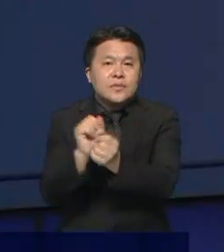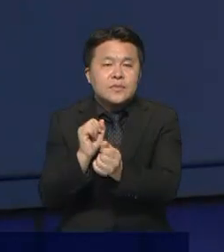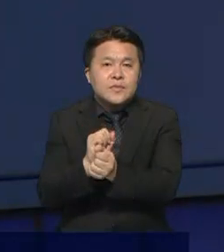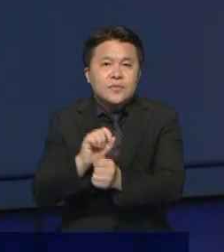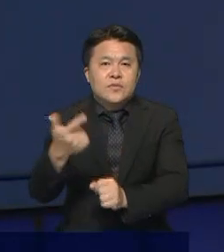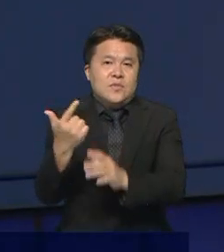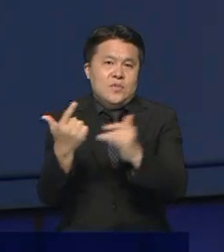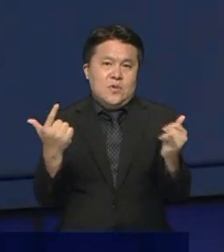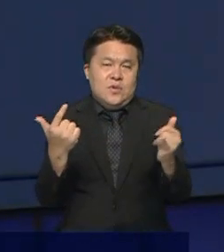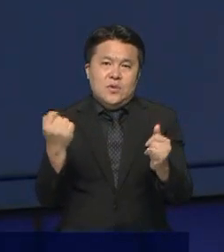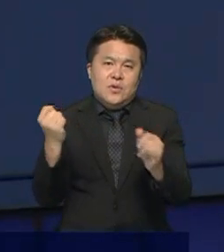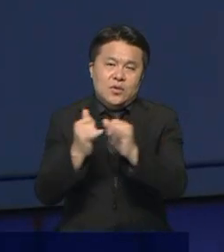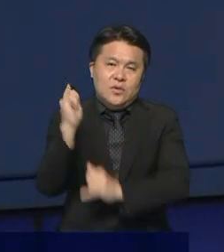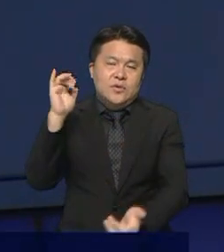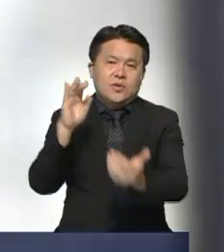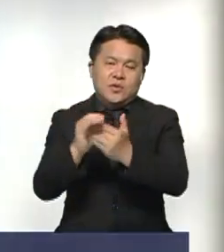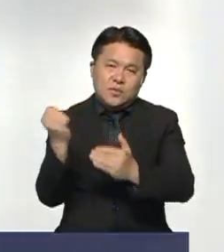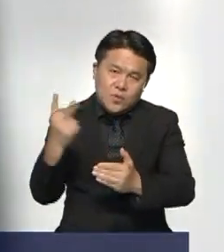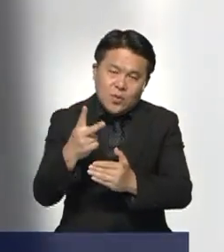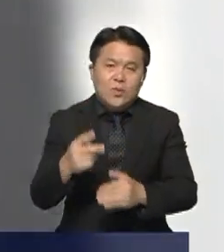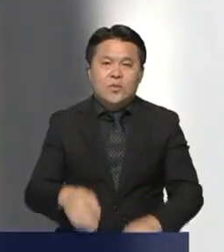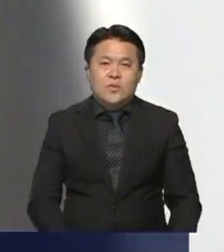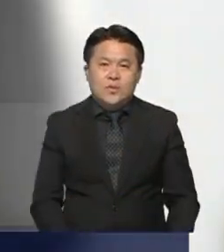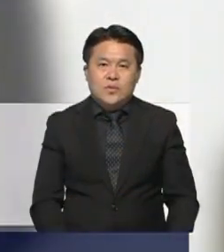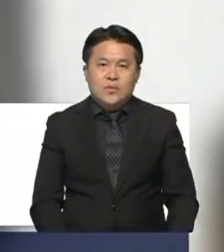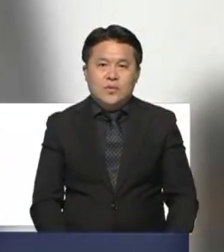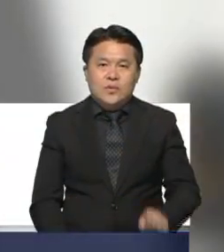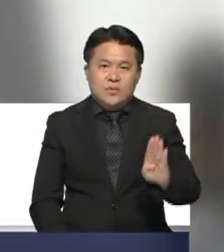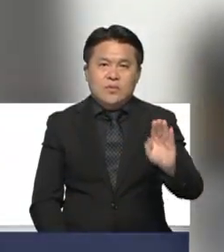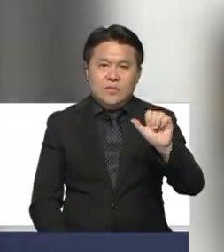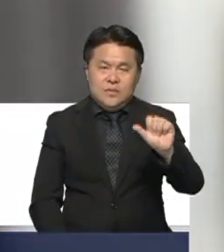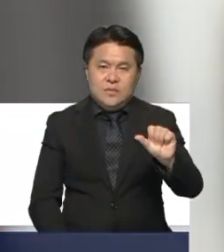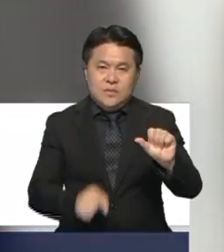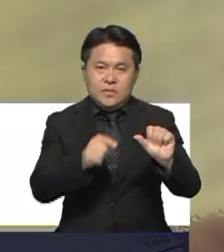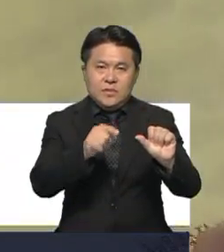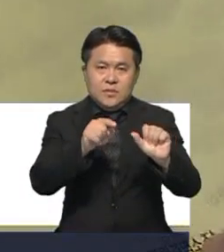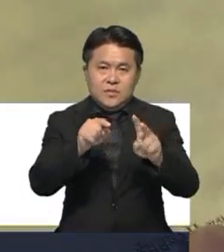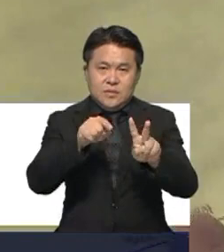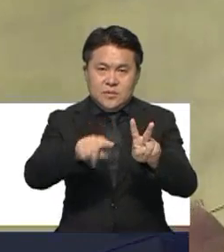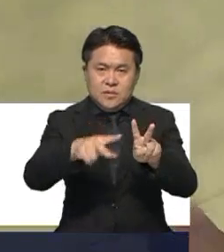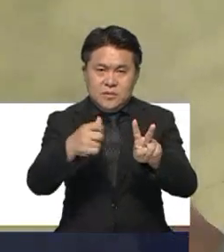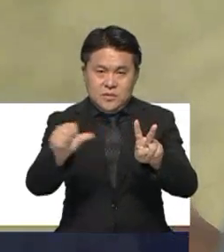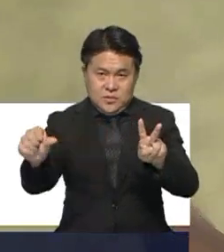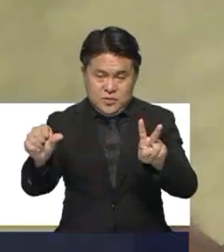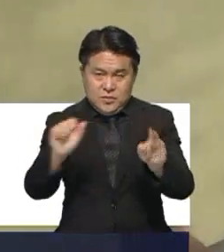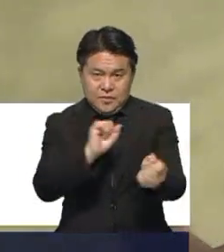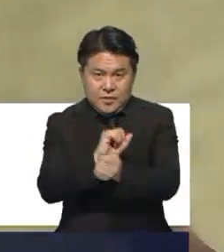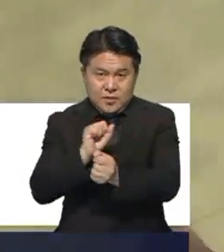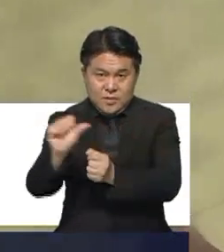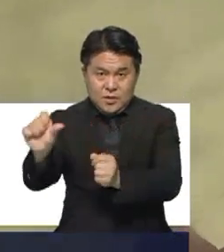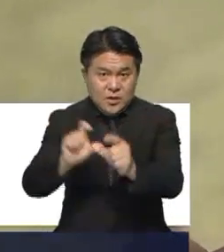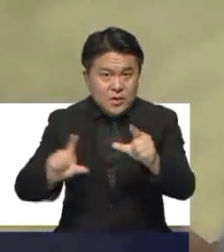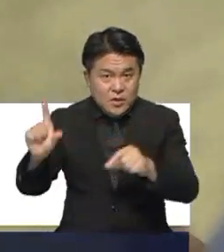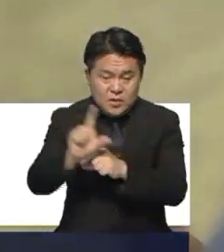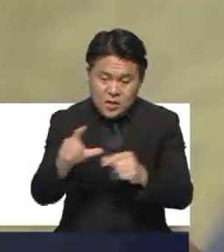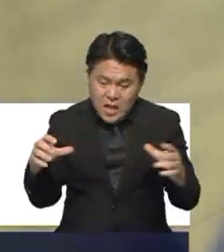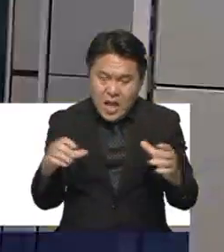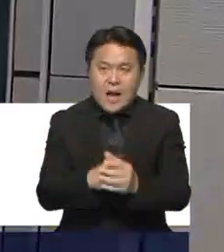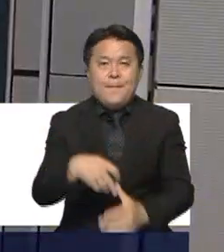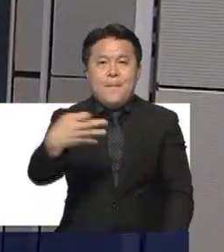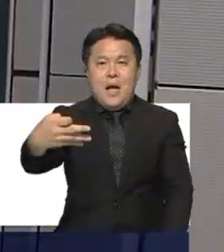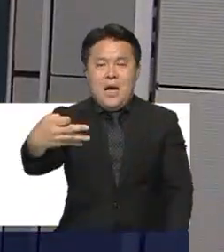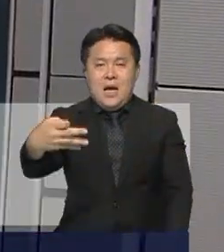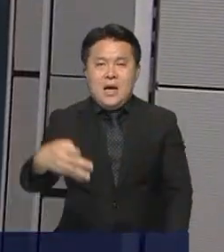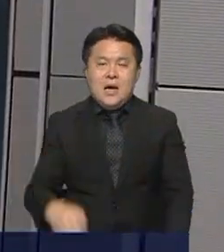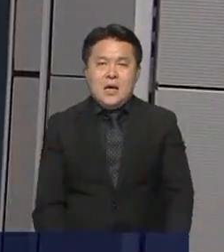또다시 역대 최다를 기록했습니다. BA.2.75 변이 감염자는 5명이 추가로 확인돼 누적 확진자가